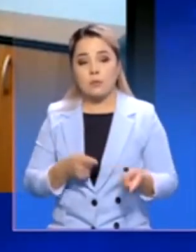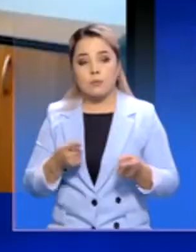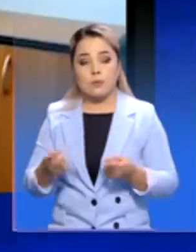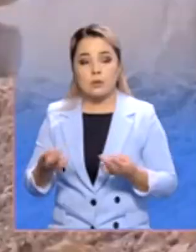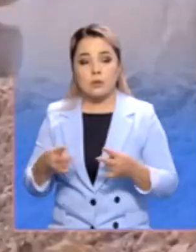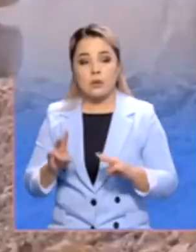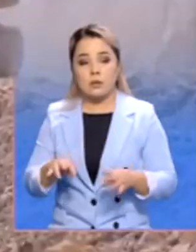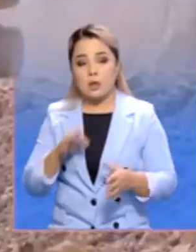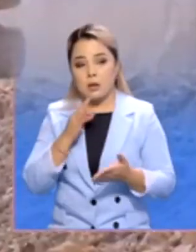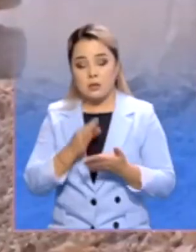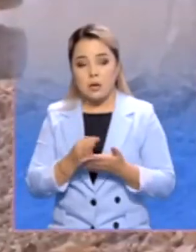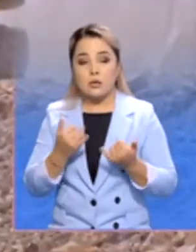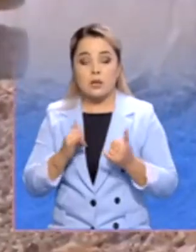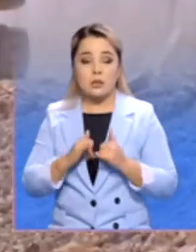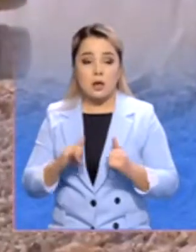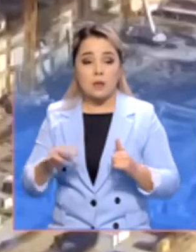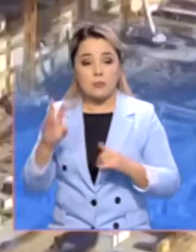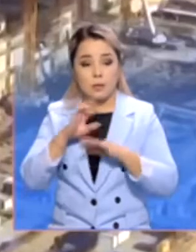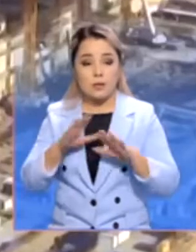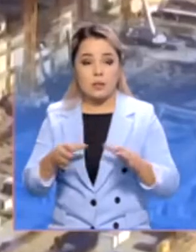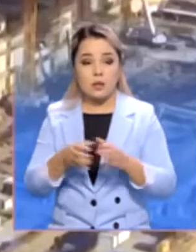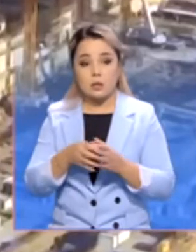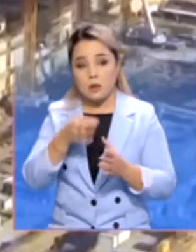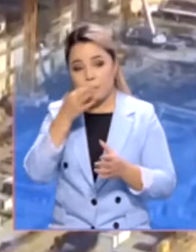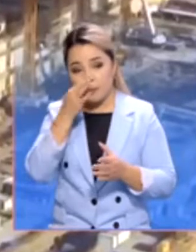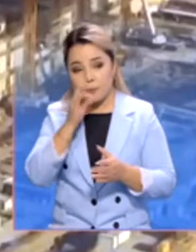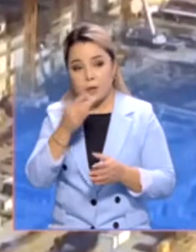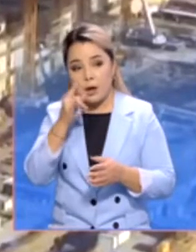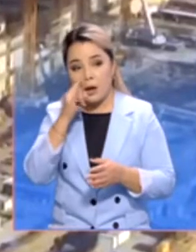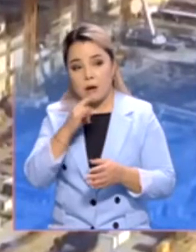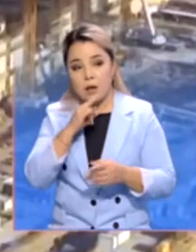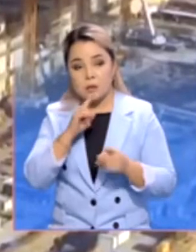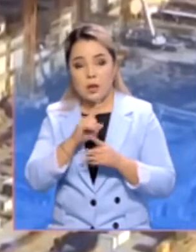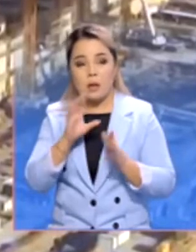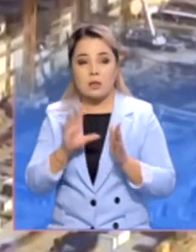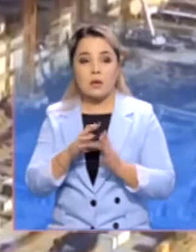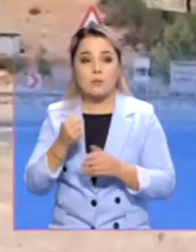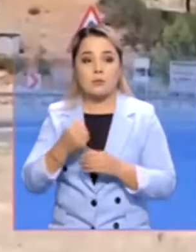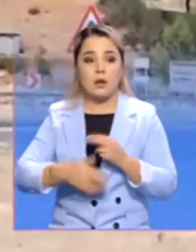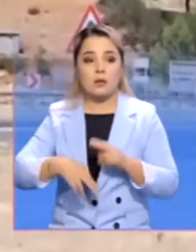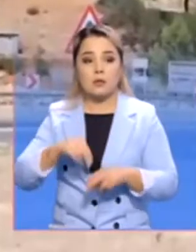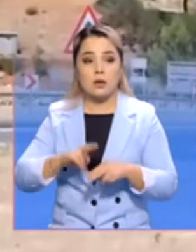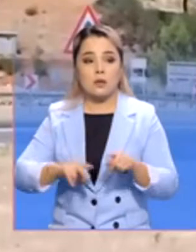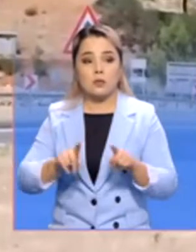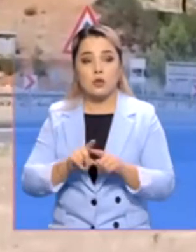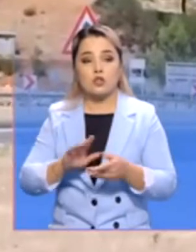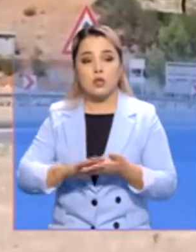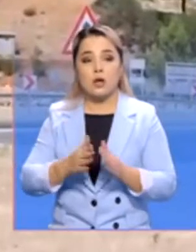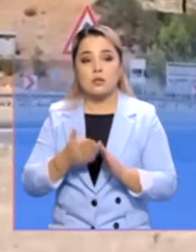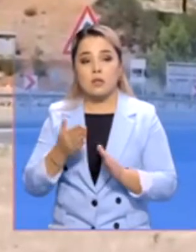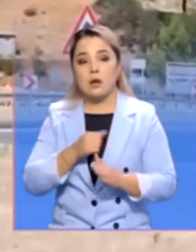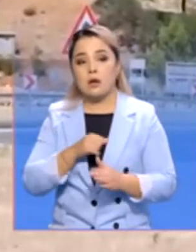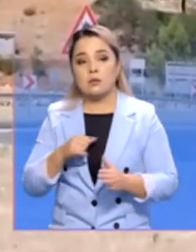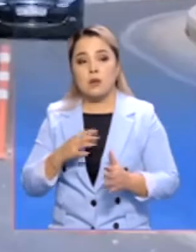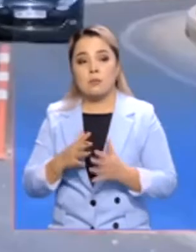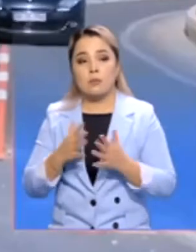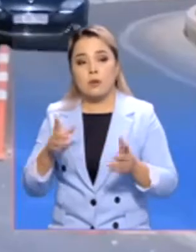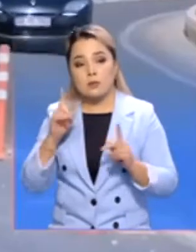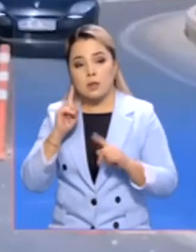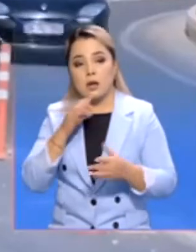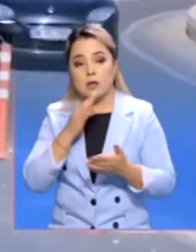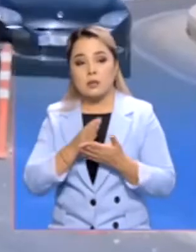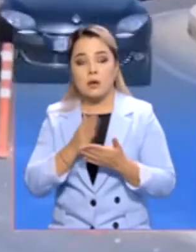болмайды. Дамыған елдердің осындай тәжірибесі. Қазақстан атом электр станциясын салған жағдайда ең басты ескеретін